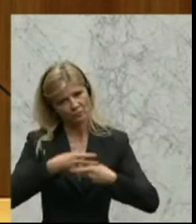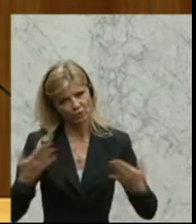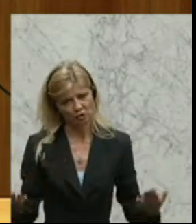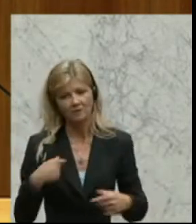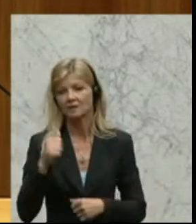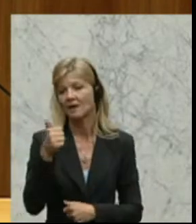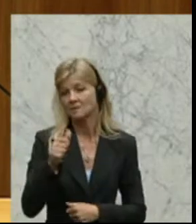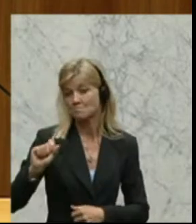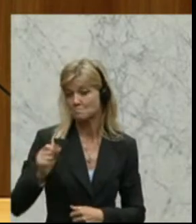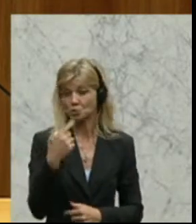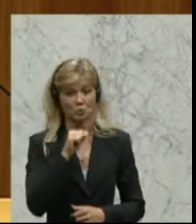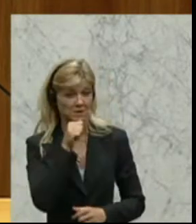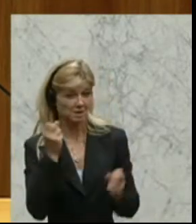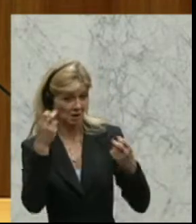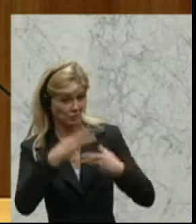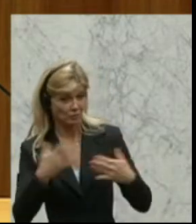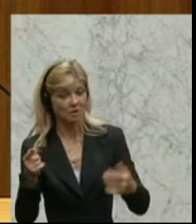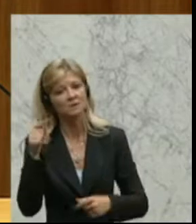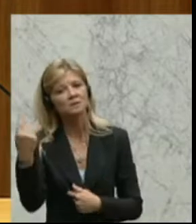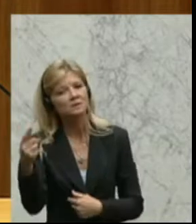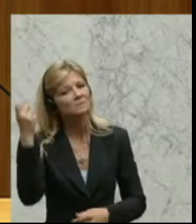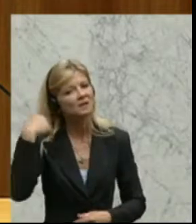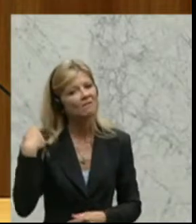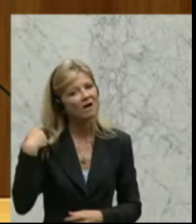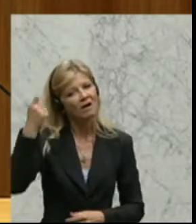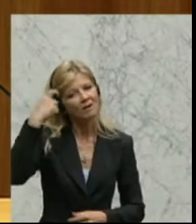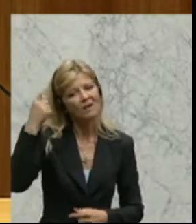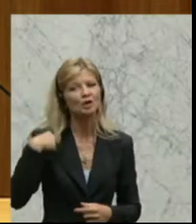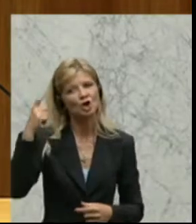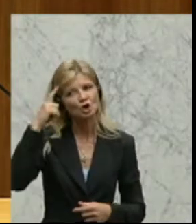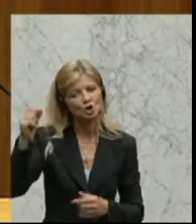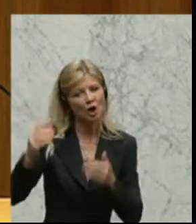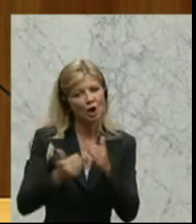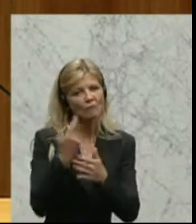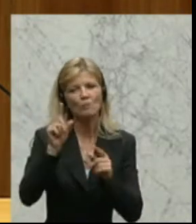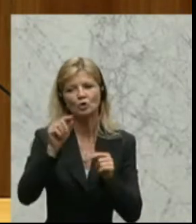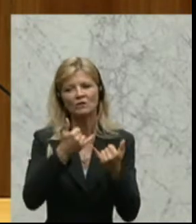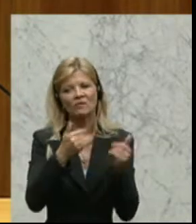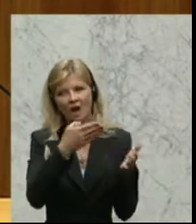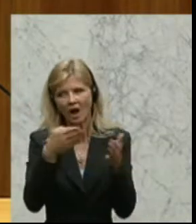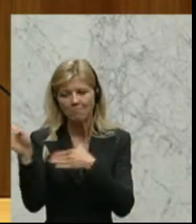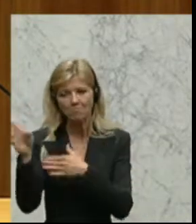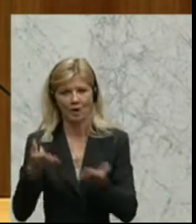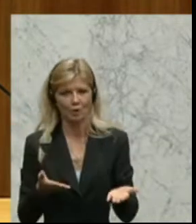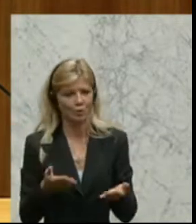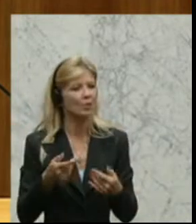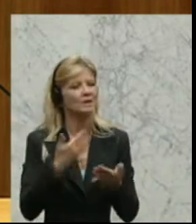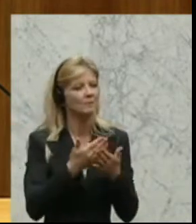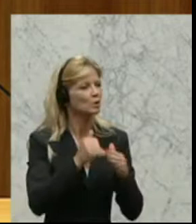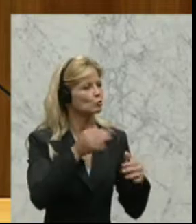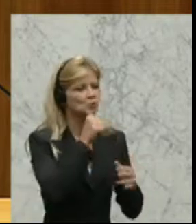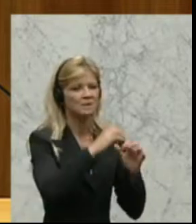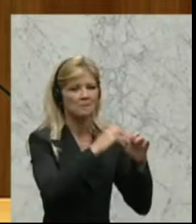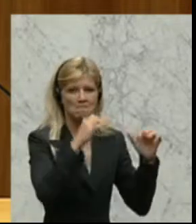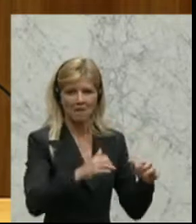gemeint, eine Steuerreformdiskussion ist ein Ablenkungsmanöver, um nicht über das Bankendesaster reden zu müssen. Also da braucht man, glaube